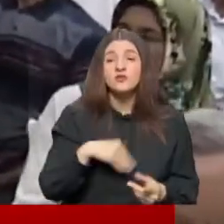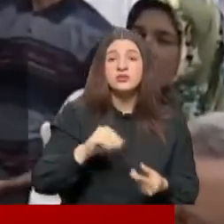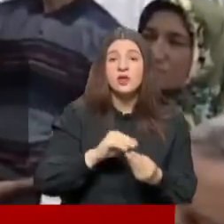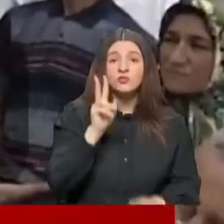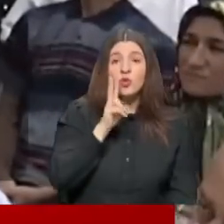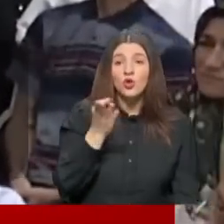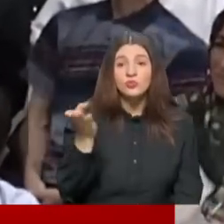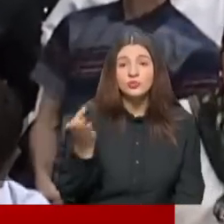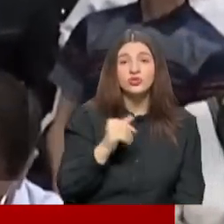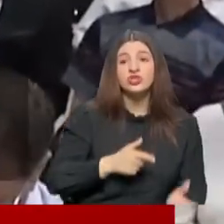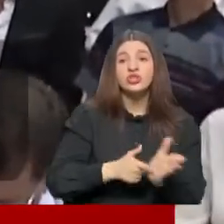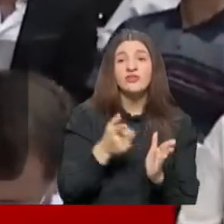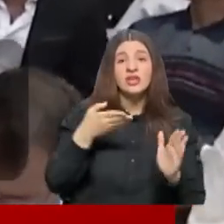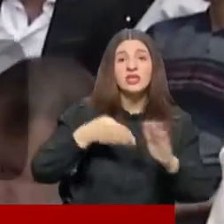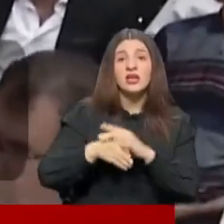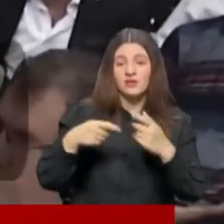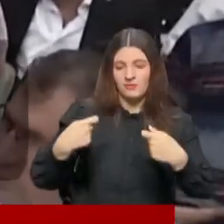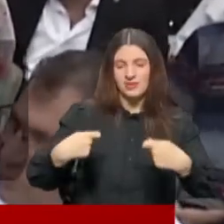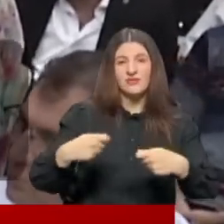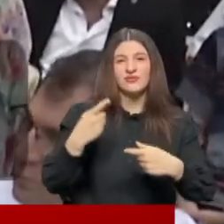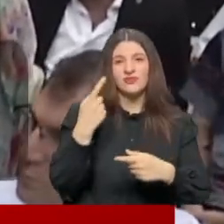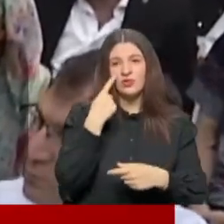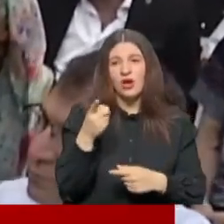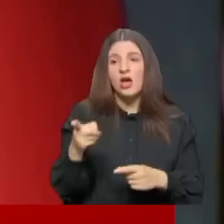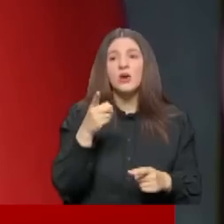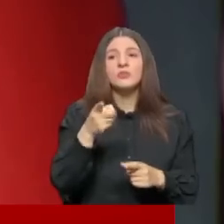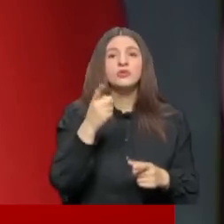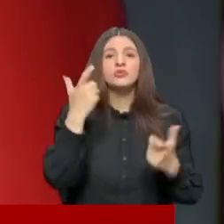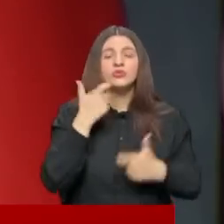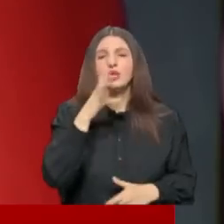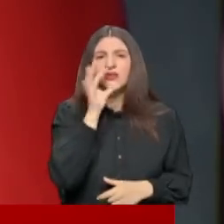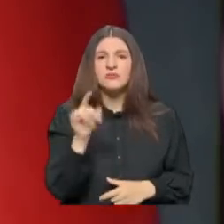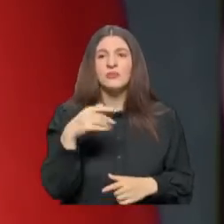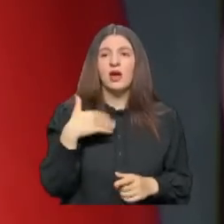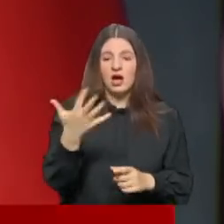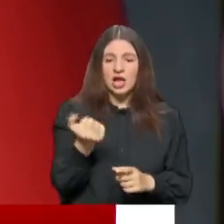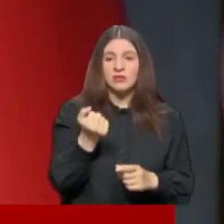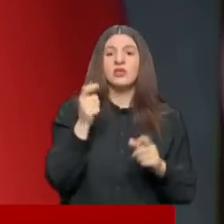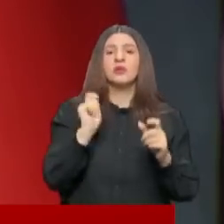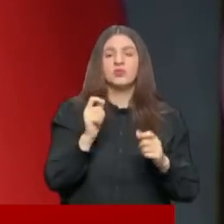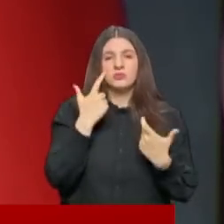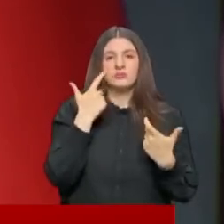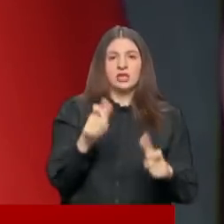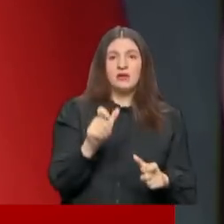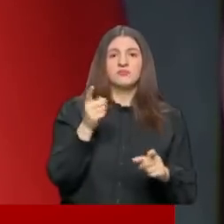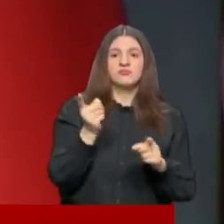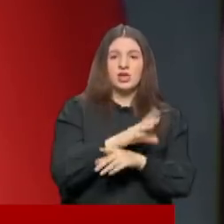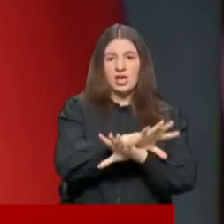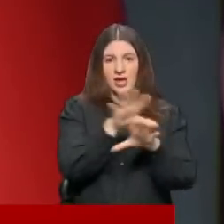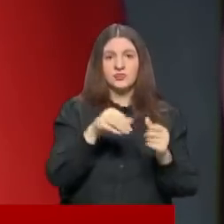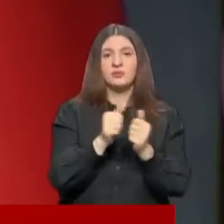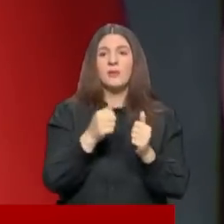%300-400 zam görmüş çiftçinin girdi fiyatları. Bunun sorumlusu kim? Aldığımız ve alacağımız tedbirlerle